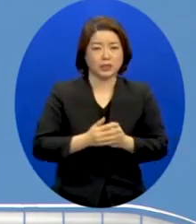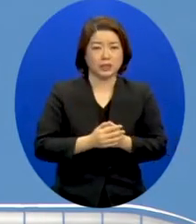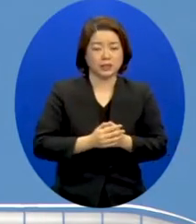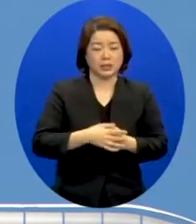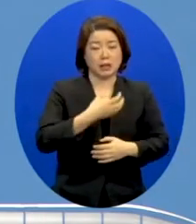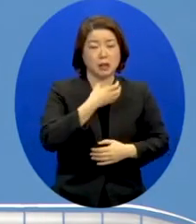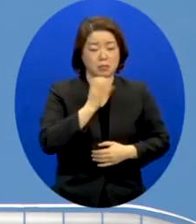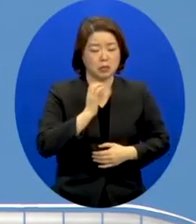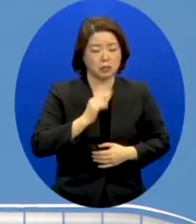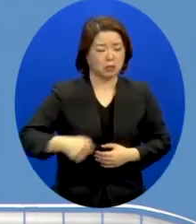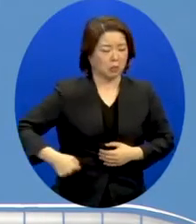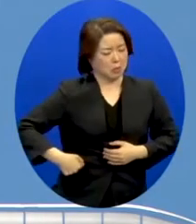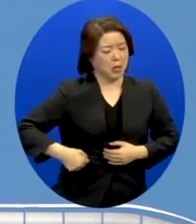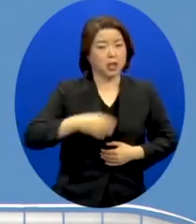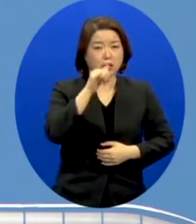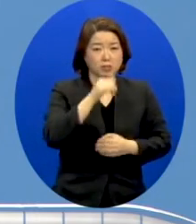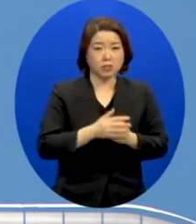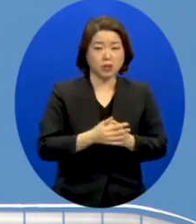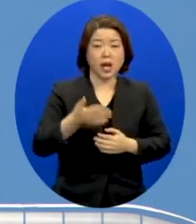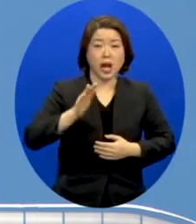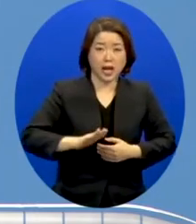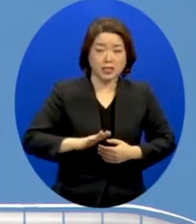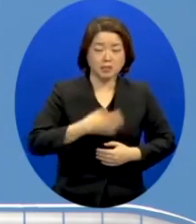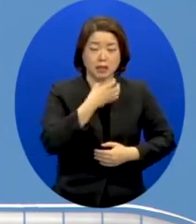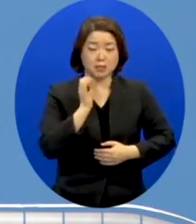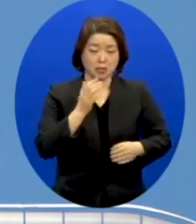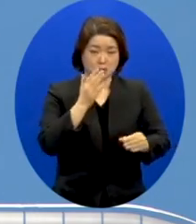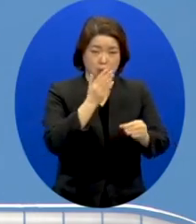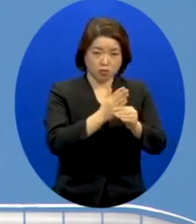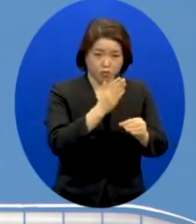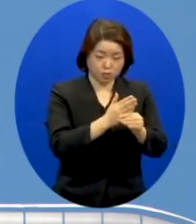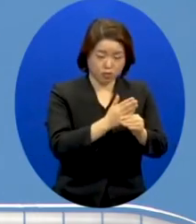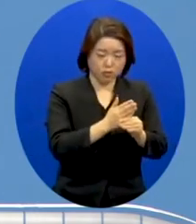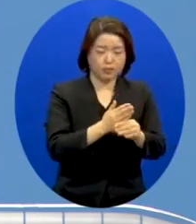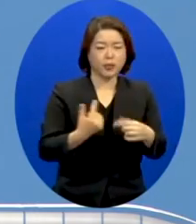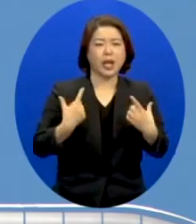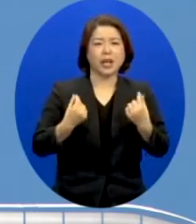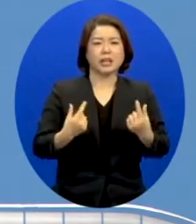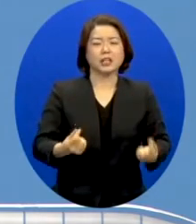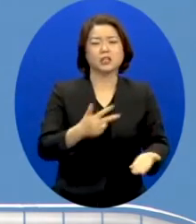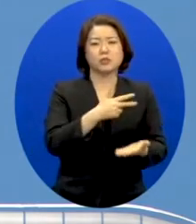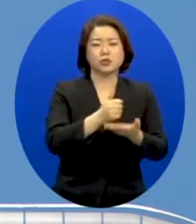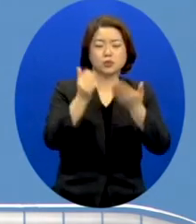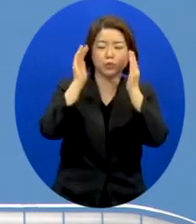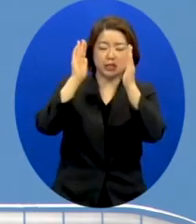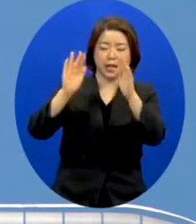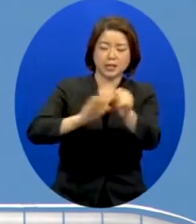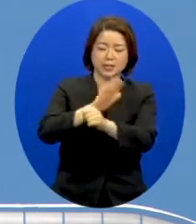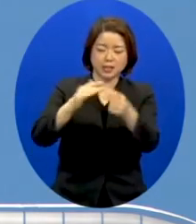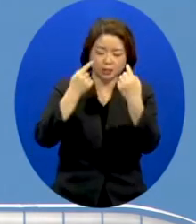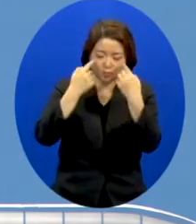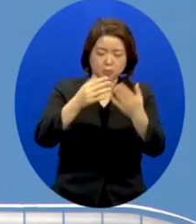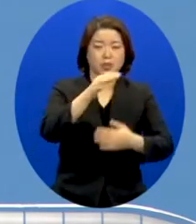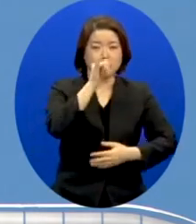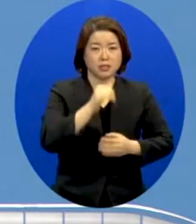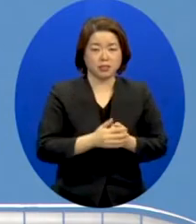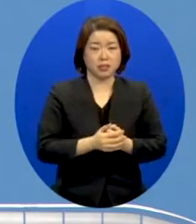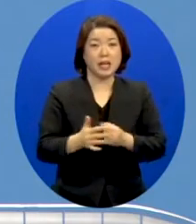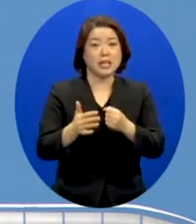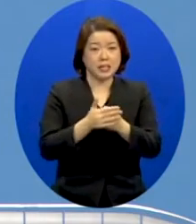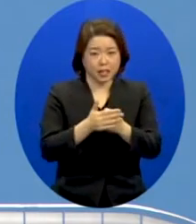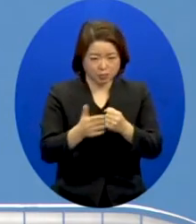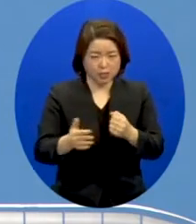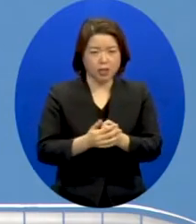체면이 있죠 그러나 베드로를 마음이 중심의 여전히 주님을 향한 사랑이 분명히 있었어요 그래서 베드로는